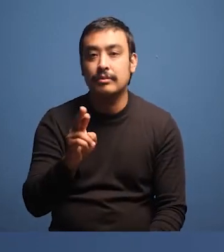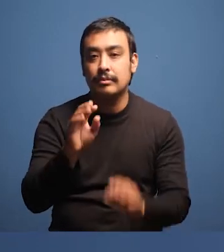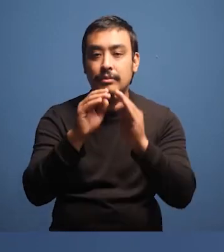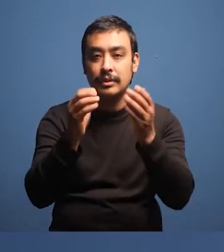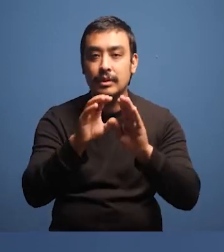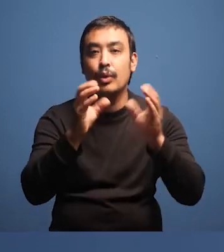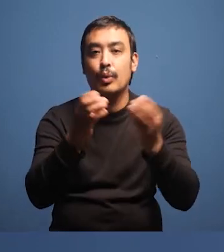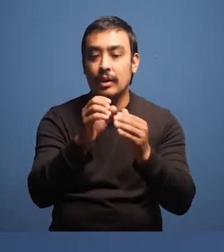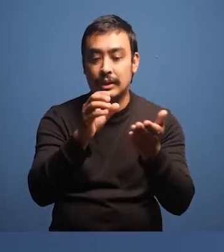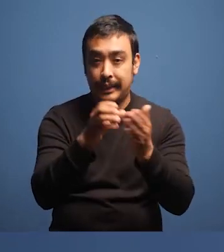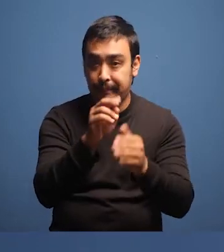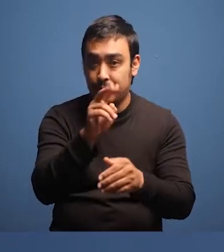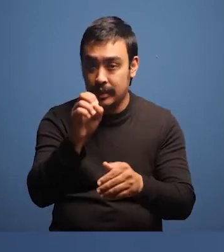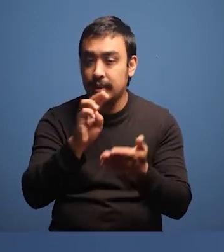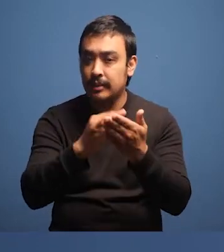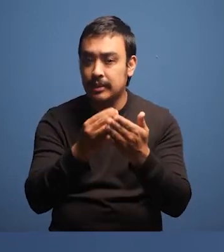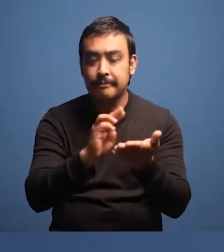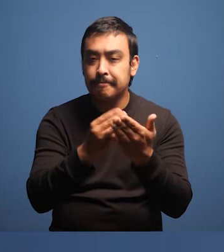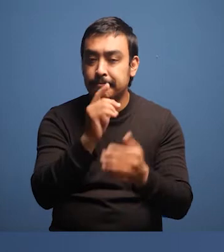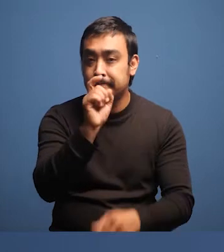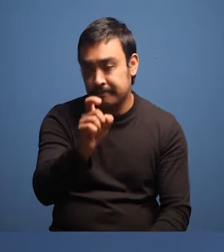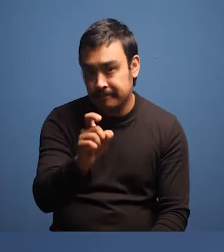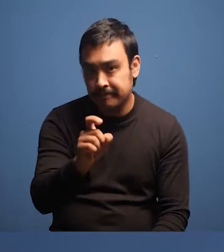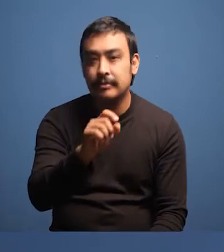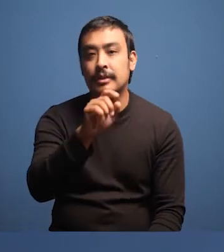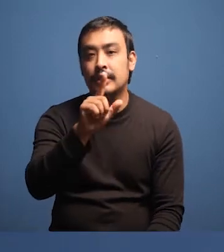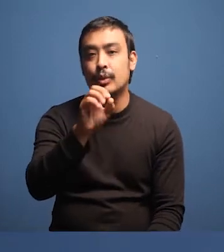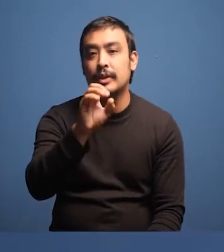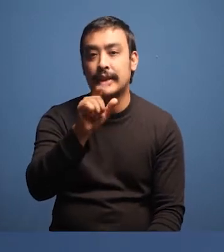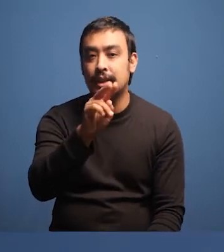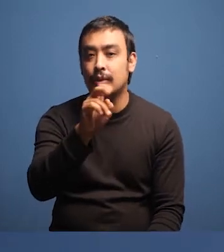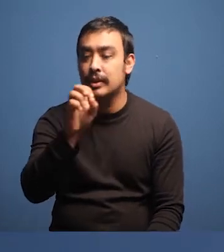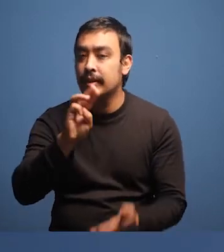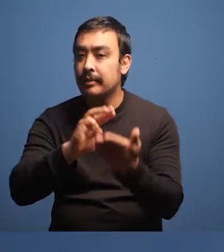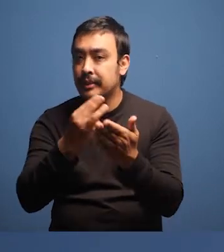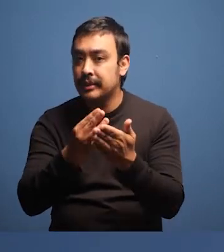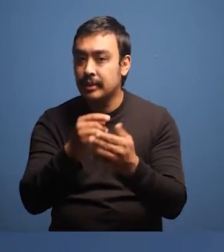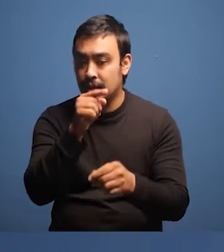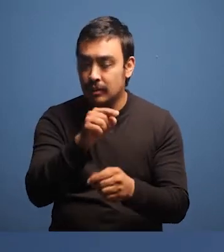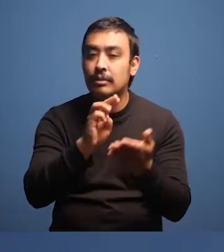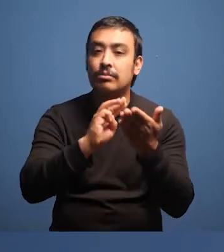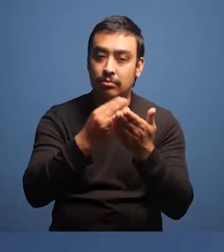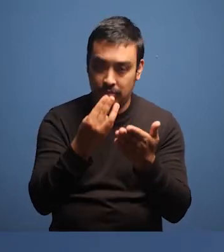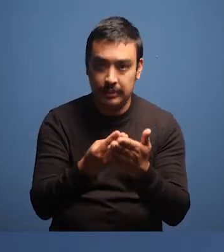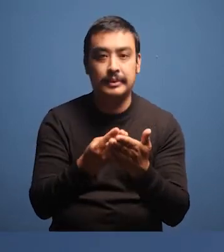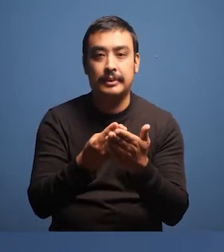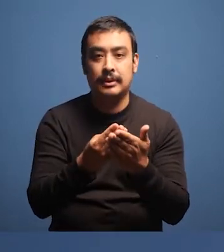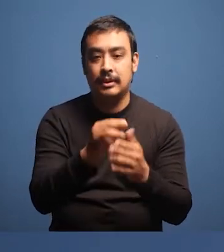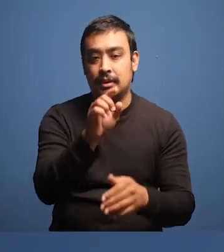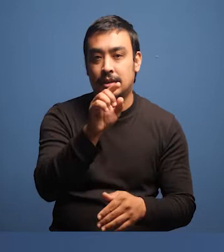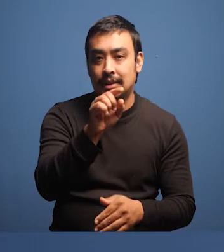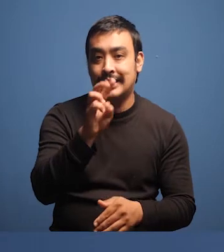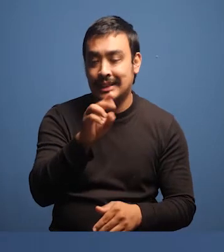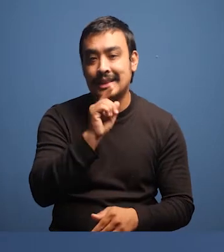टिन हिरो 2020 भन्नाले चाहिँ के बुझिन्छ? सो ग्लोबल टिन हिरो 2020को बारेमा भन्नुपर्ने हो भने चाहिँ यो चाहिँ खास चाहिँ हाम्रो चाहिँ 13 देखि